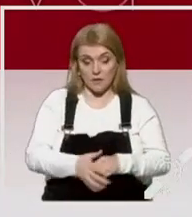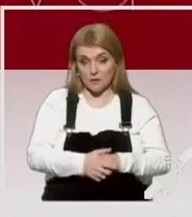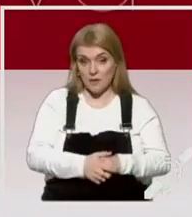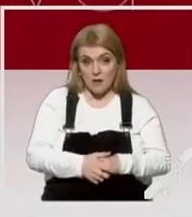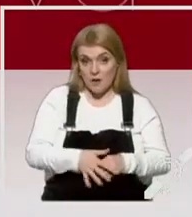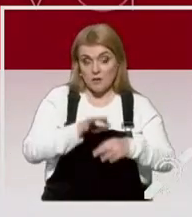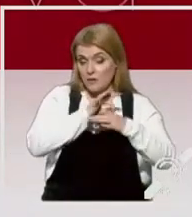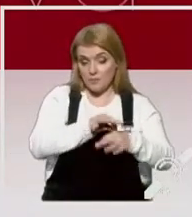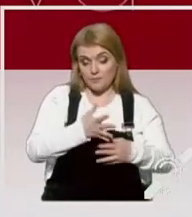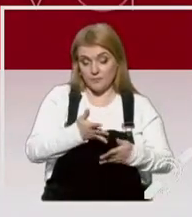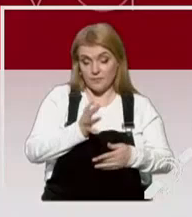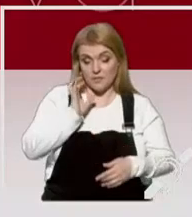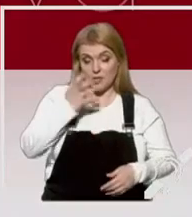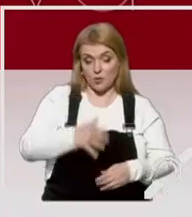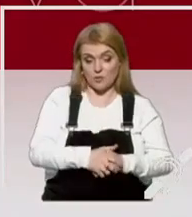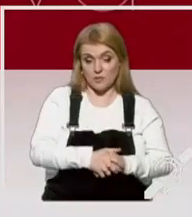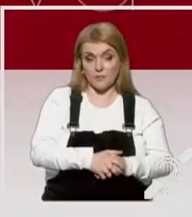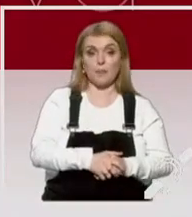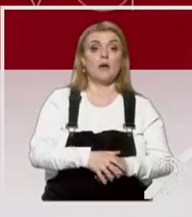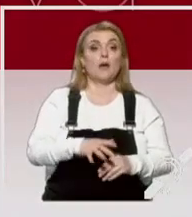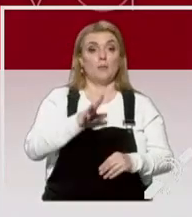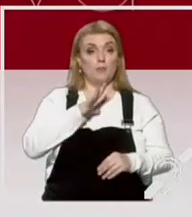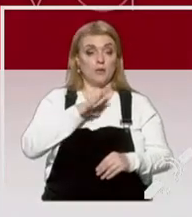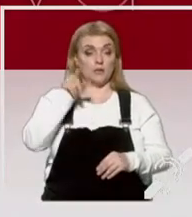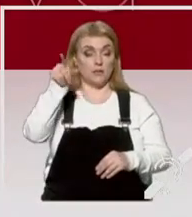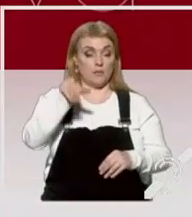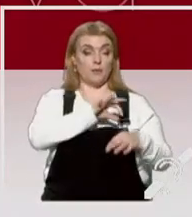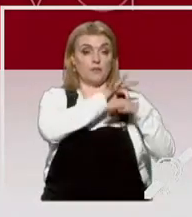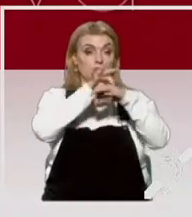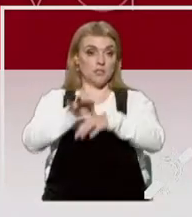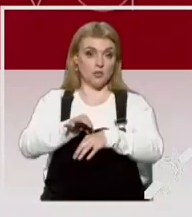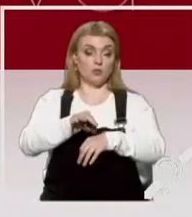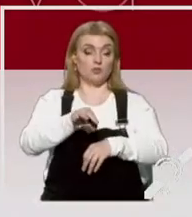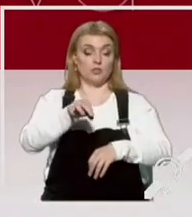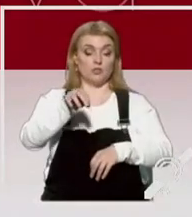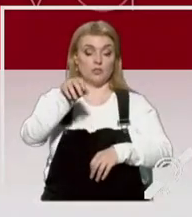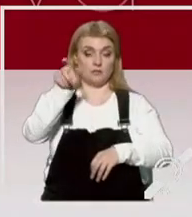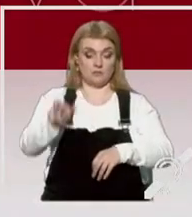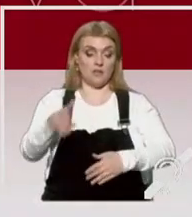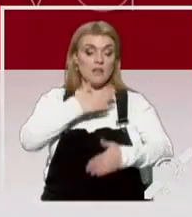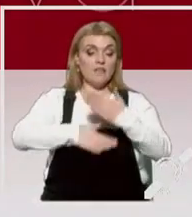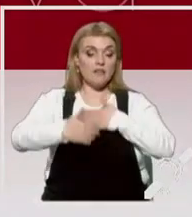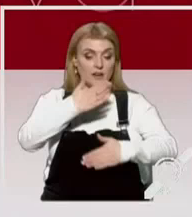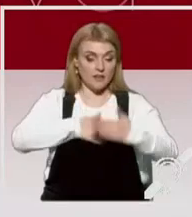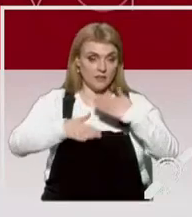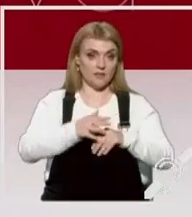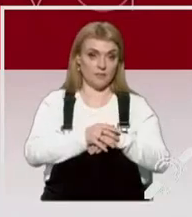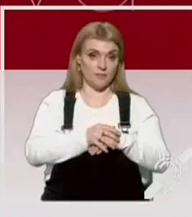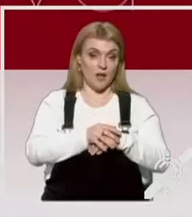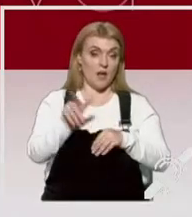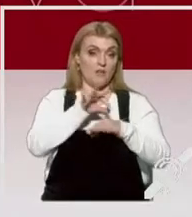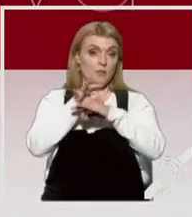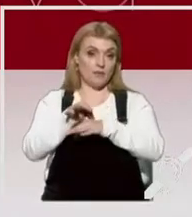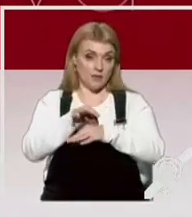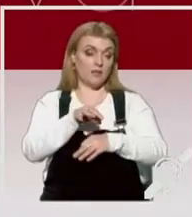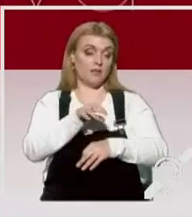asistenților personali în sala a fost adusă o persoană cu dizabilități care s-a târât pe jos. Consilierii PAS au cerut în zadar audierea